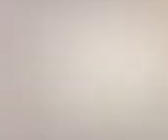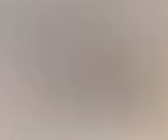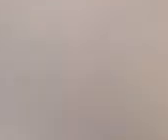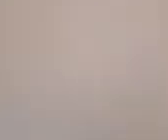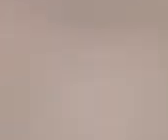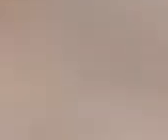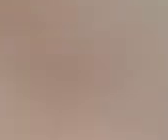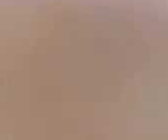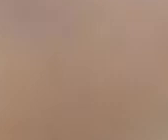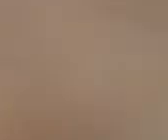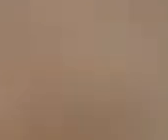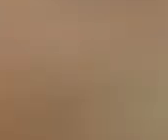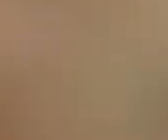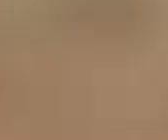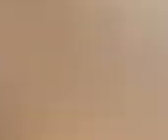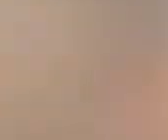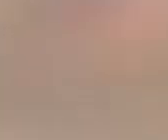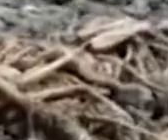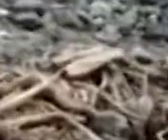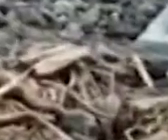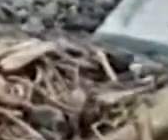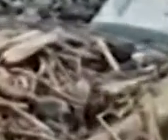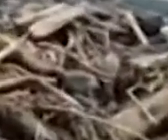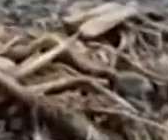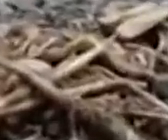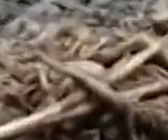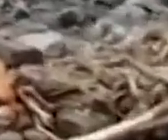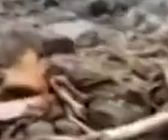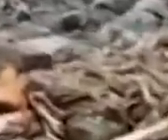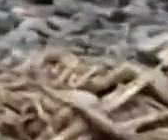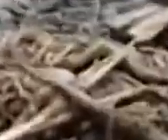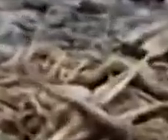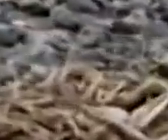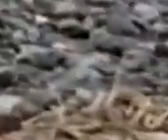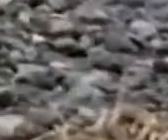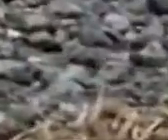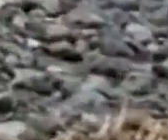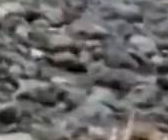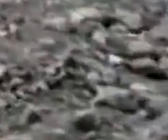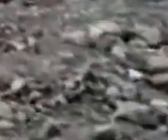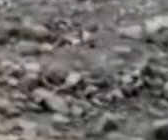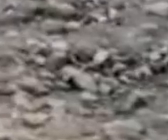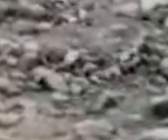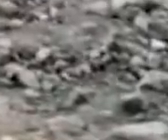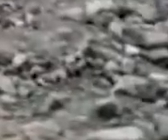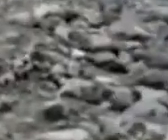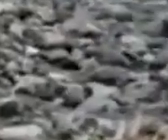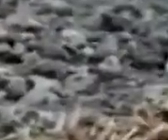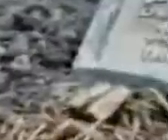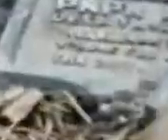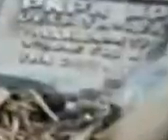ditemukan. Desa Lipang salah satu desa terdampak paling parah akibat banjir dan tanah longsor yang terjadi hari